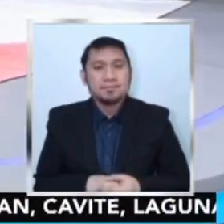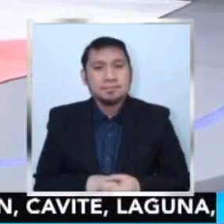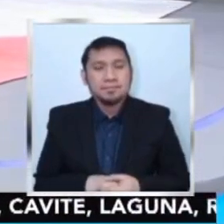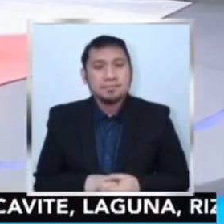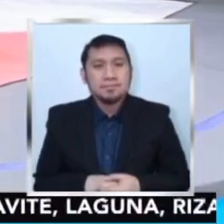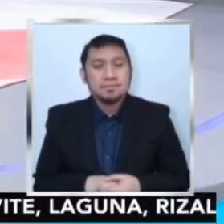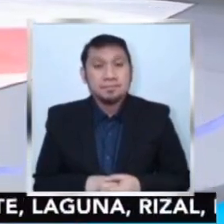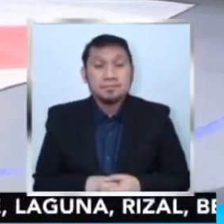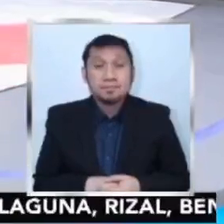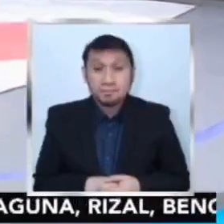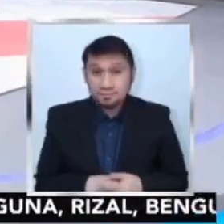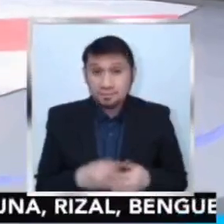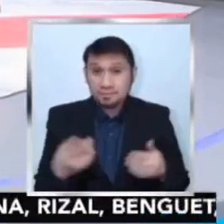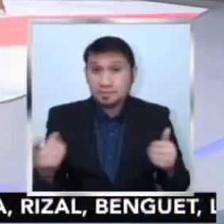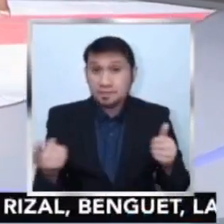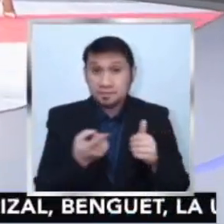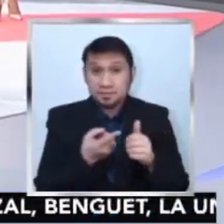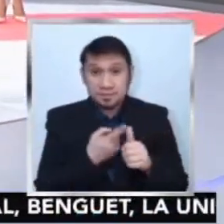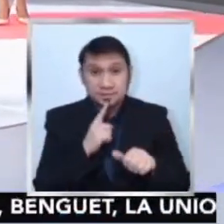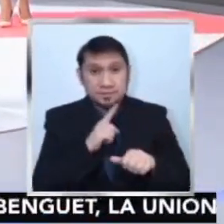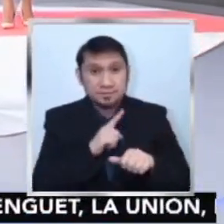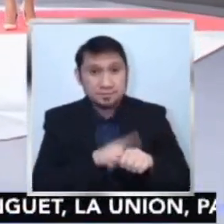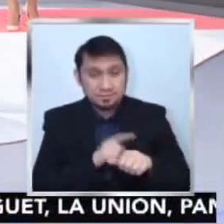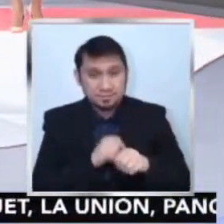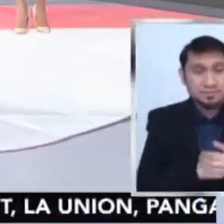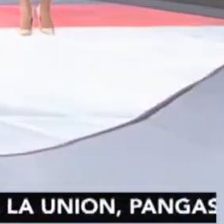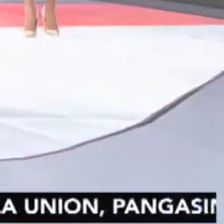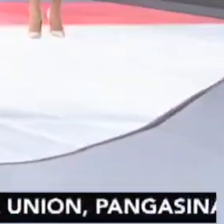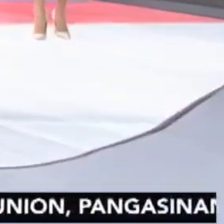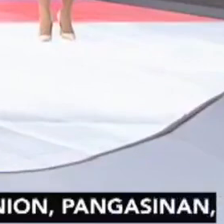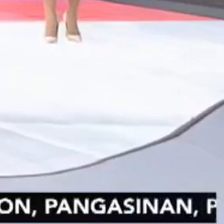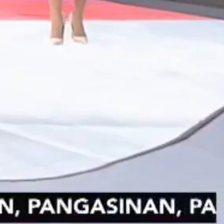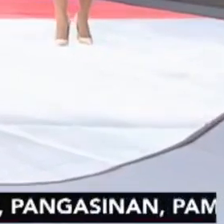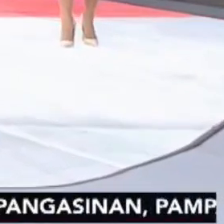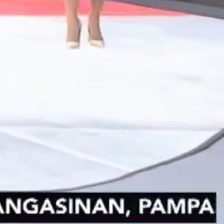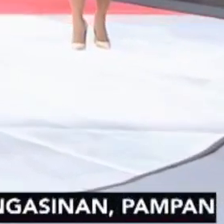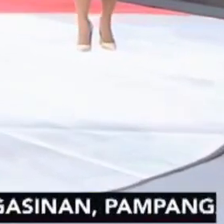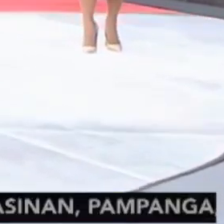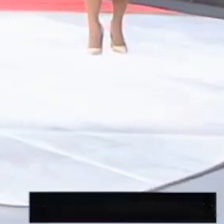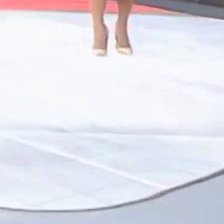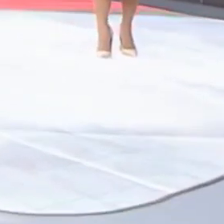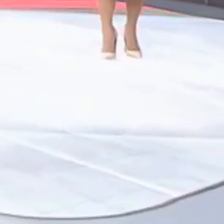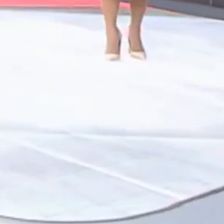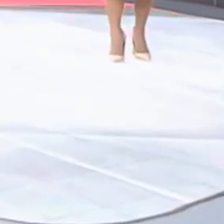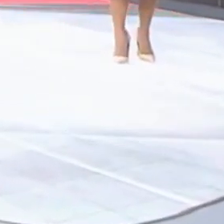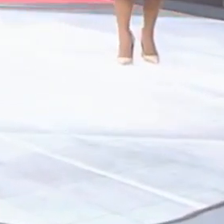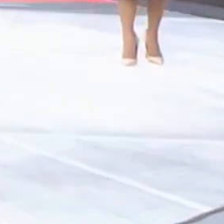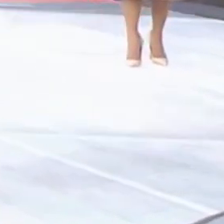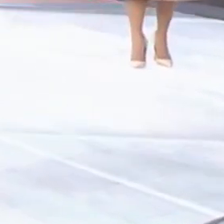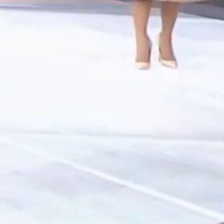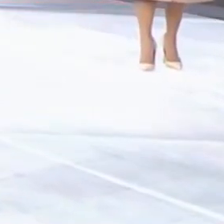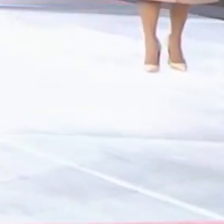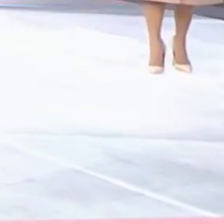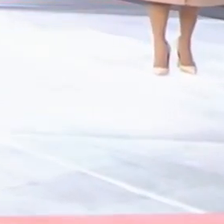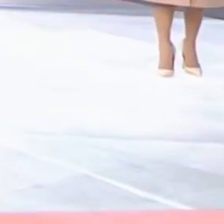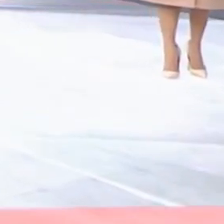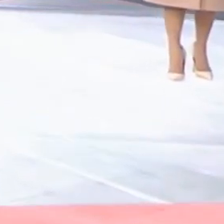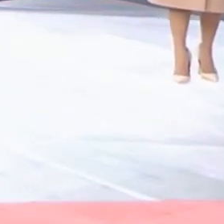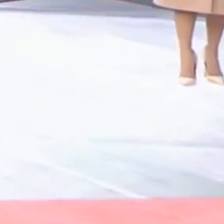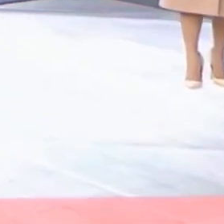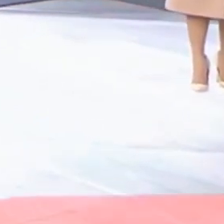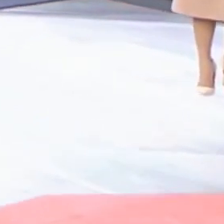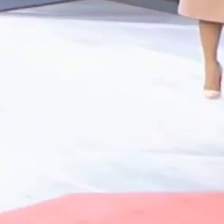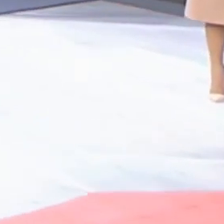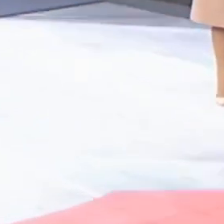Sa kauna-unahang pagkakataon mula nang pumasok ang 2022, bumaba na sa 1,000 ang mga bagong kaso ng COVID-19